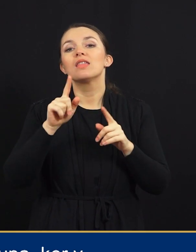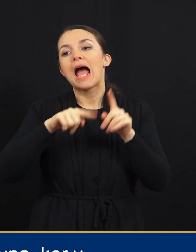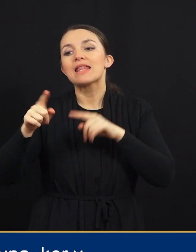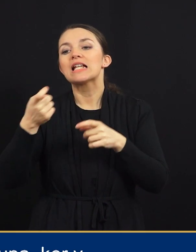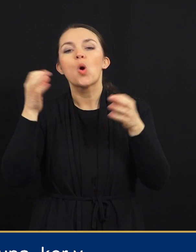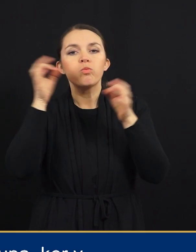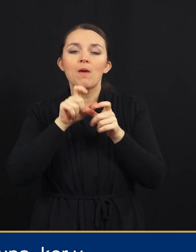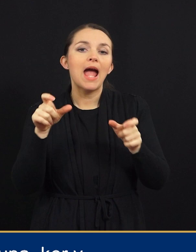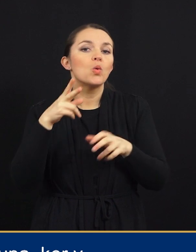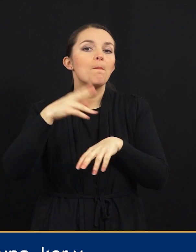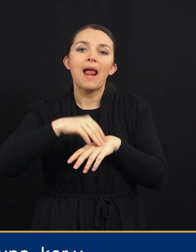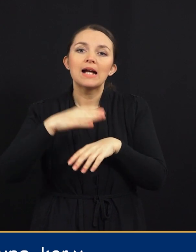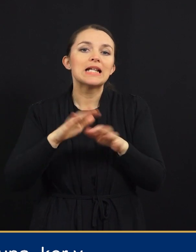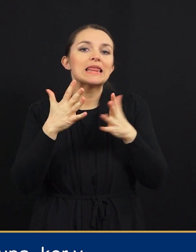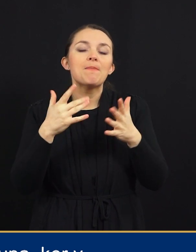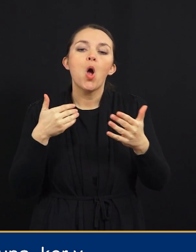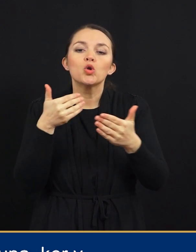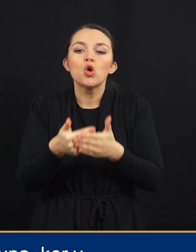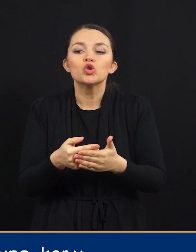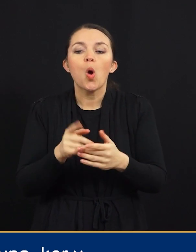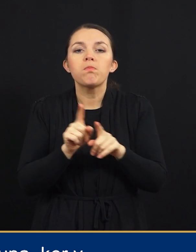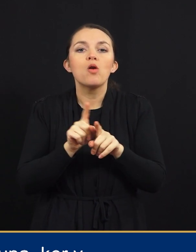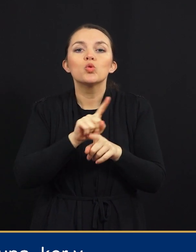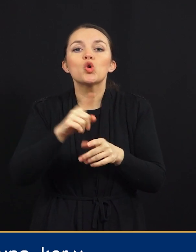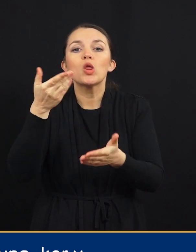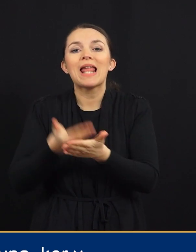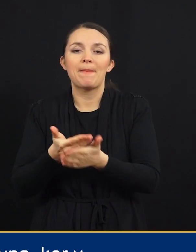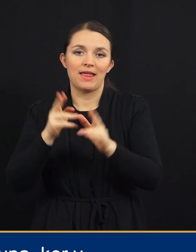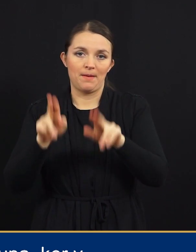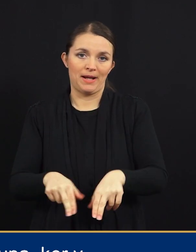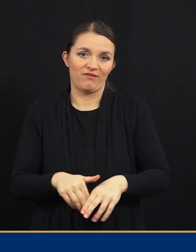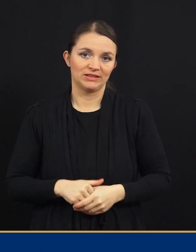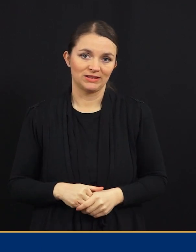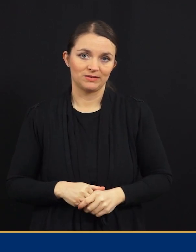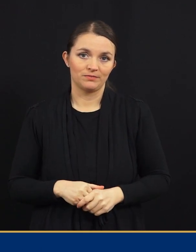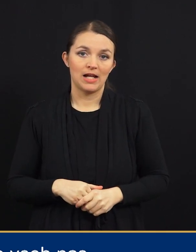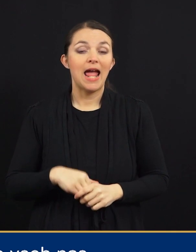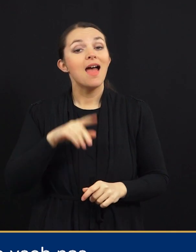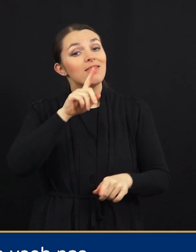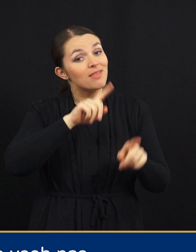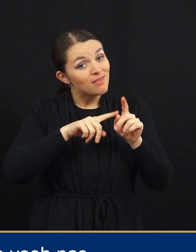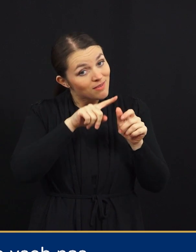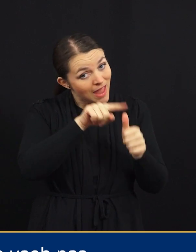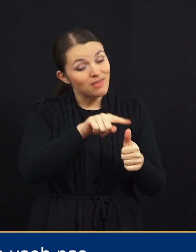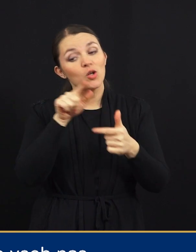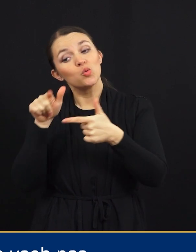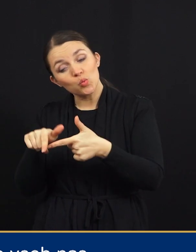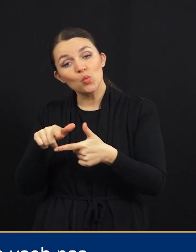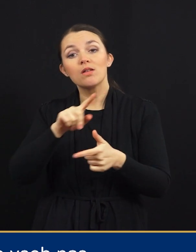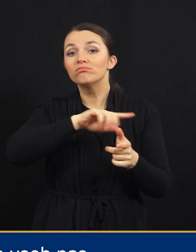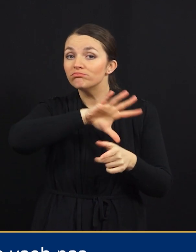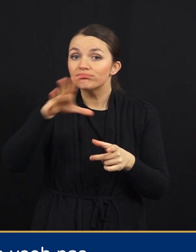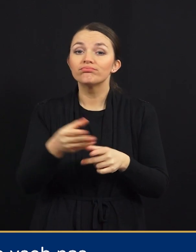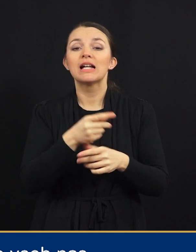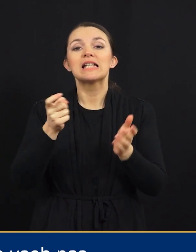obupa, ker v praksi nimajo dostopa niti do temeljnih pravic. In eni in drugi